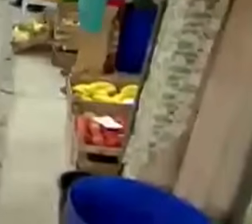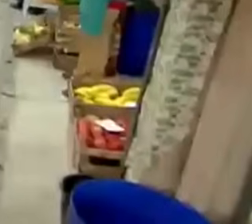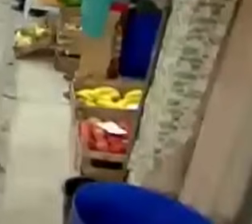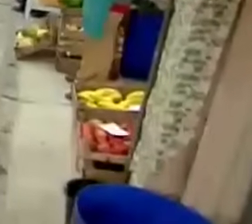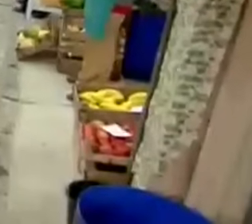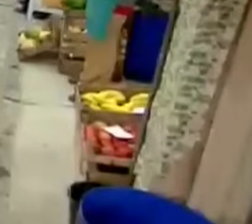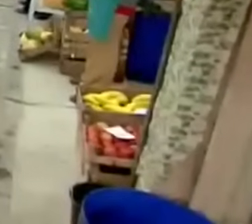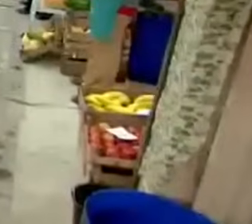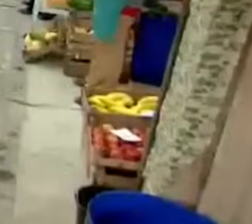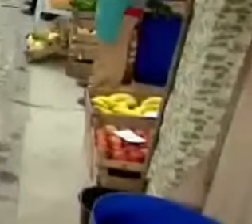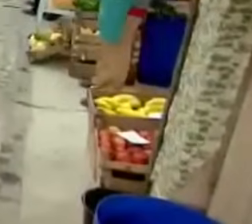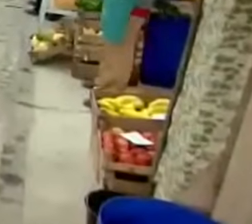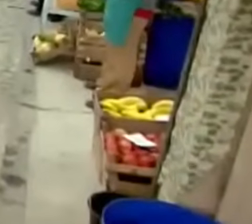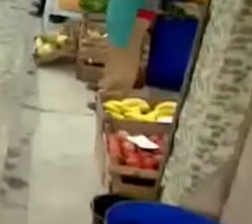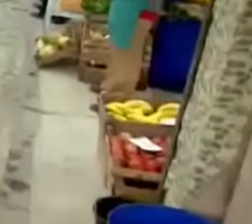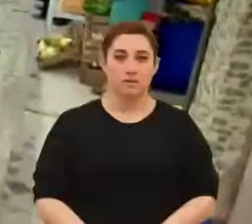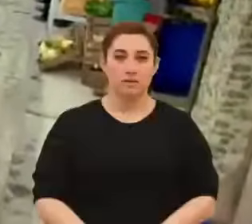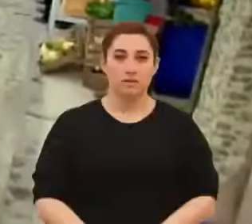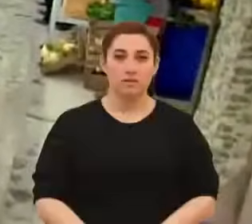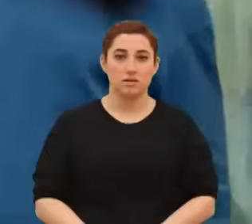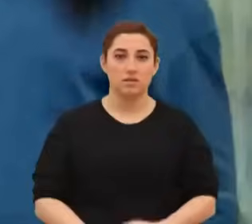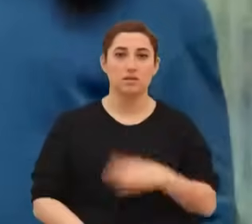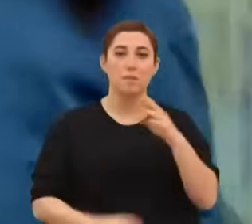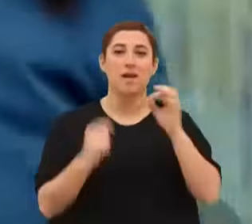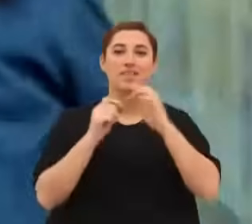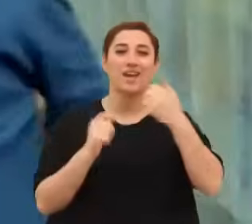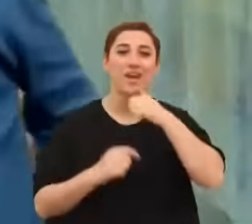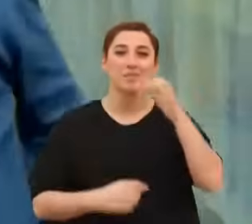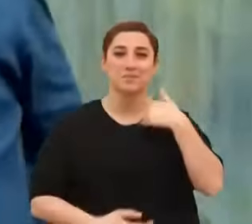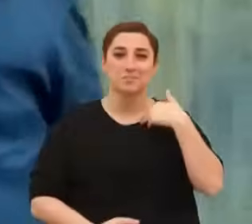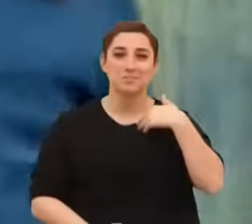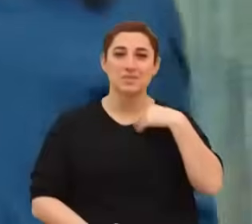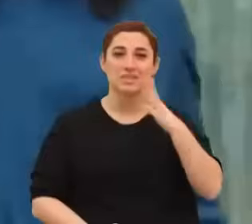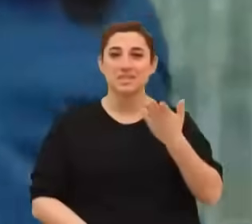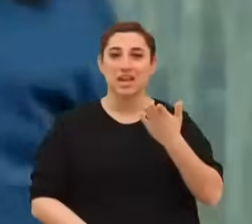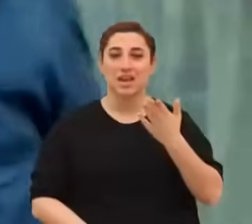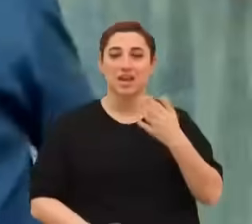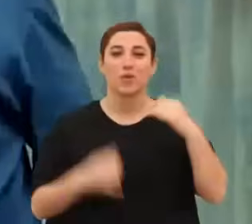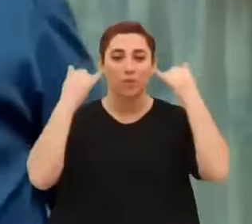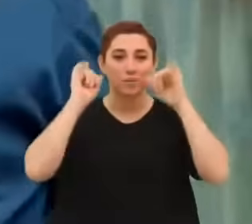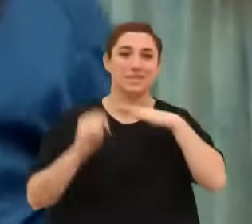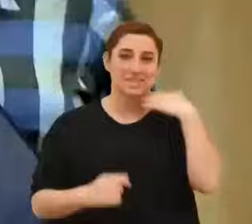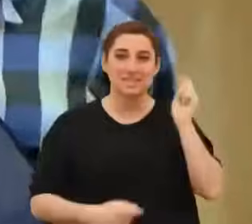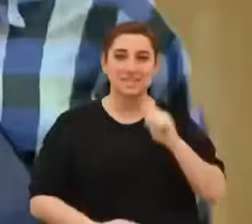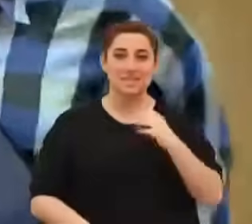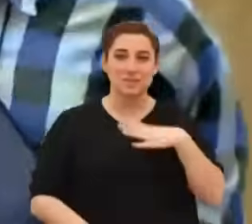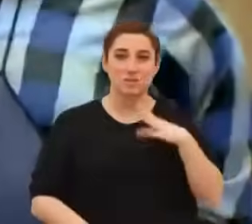Boynuzundan çekiştirerek Bahtiyar'ın yanına getirdi koçu. Ya Bahtiyar abi biz kurban keseceğiz